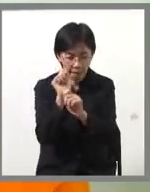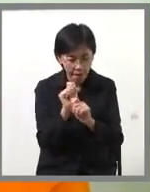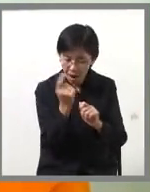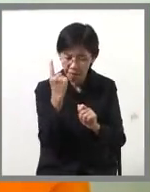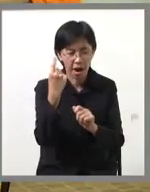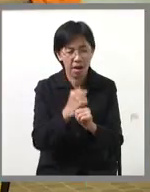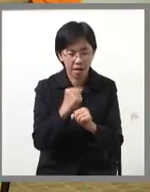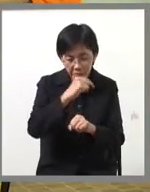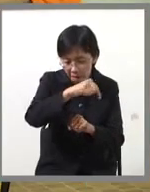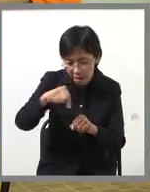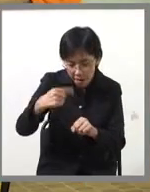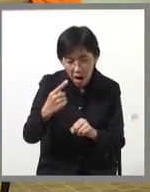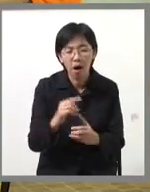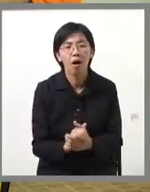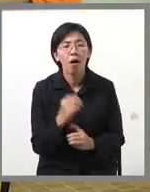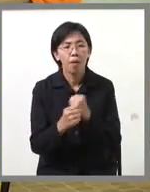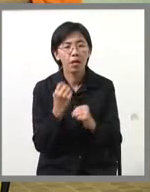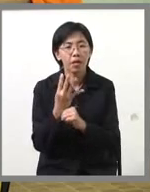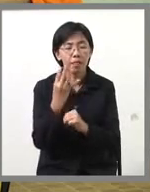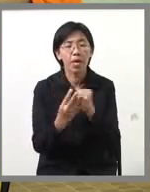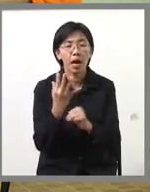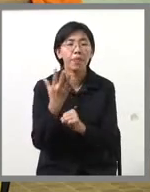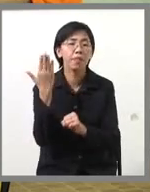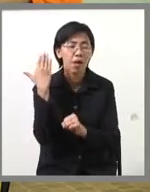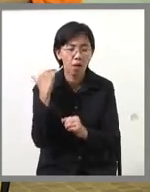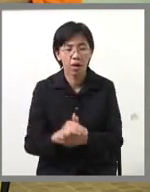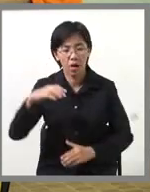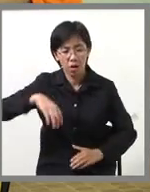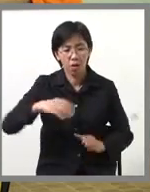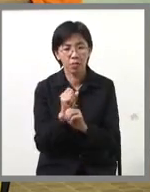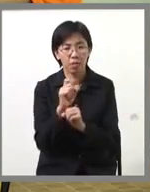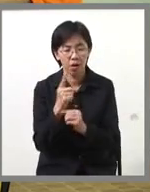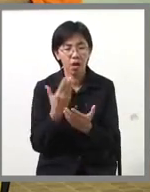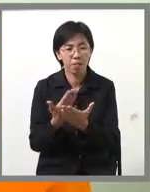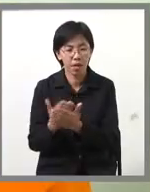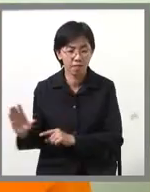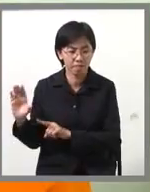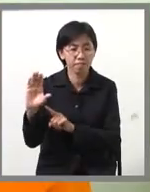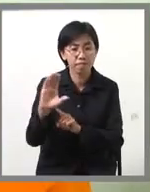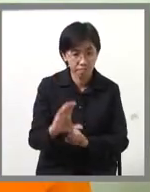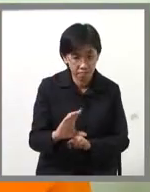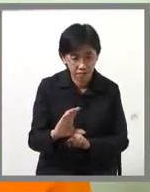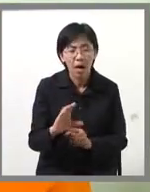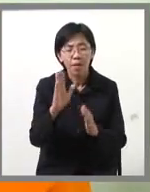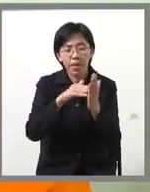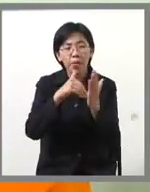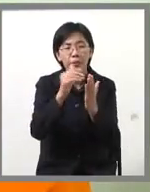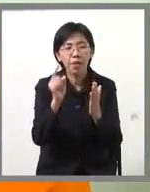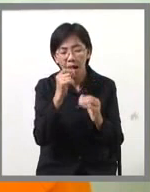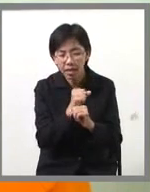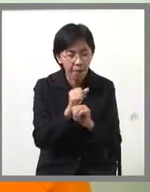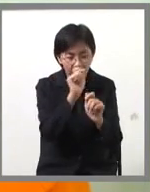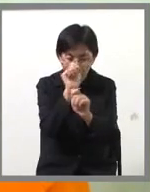ม่ทั้งหมด 4-5 ปีก่อนกรมศิลปากรก็จัดงบประมาณมาบูรณะทาสี